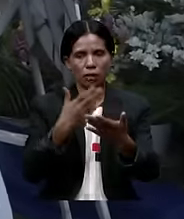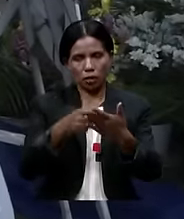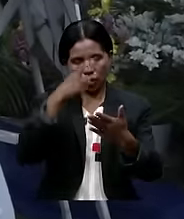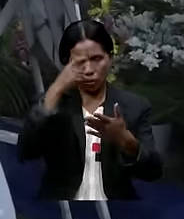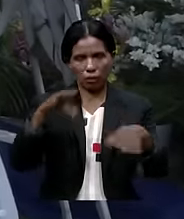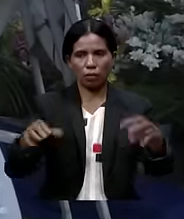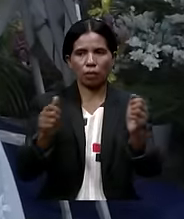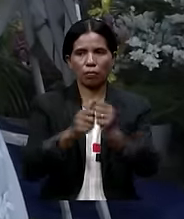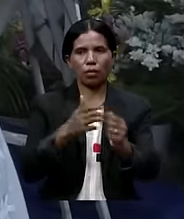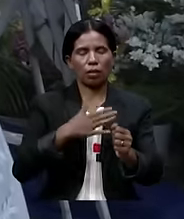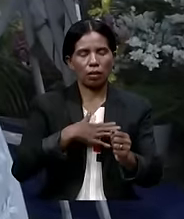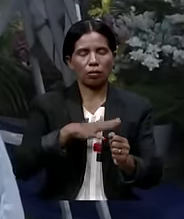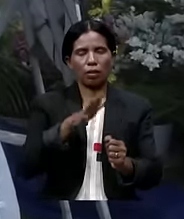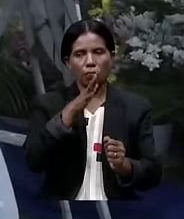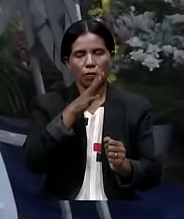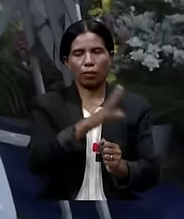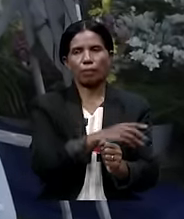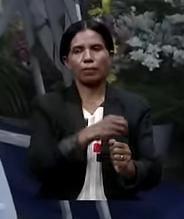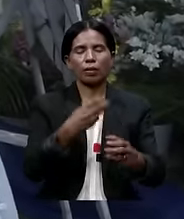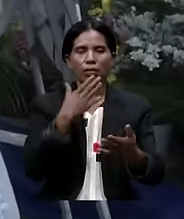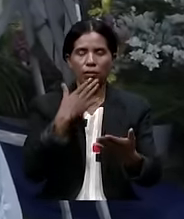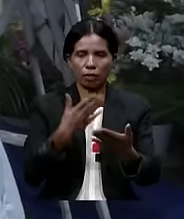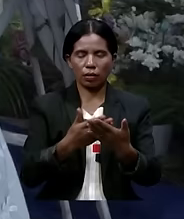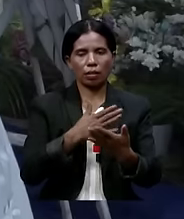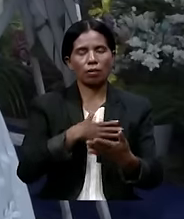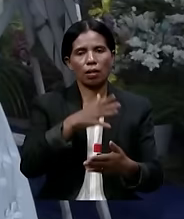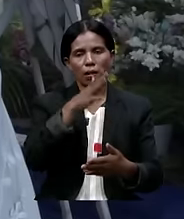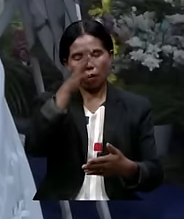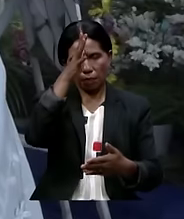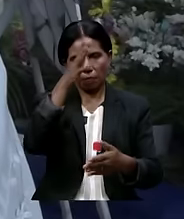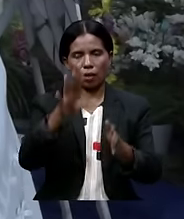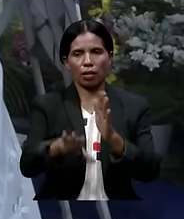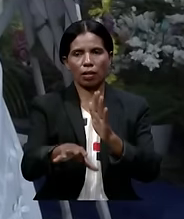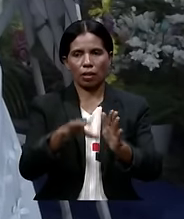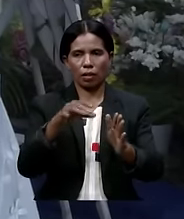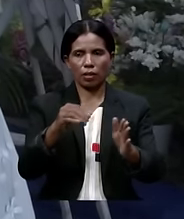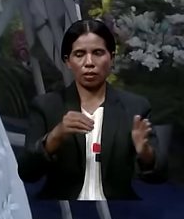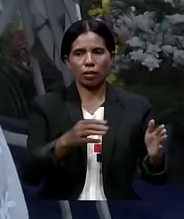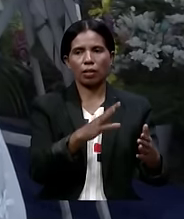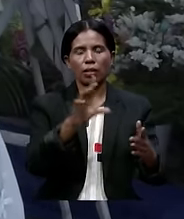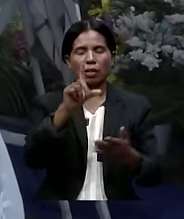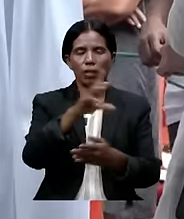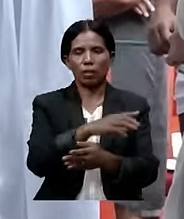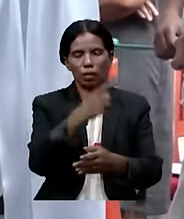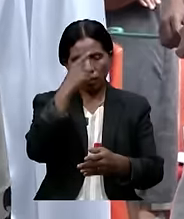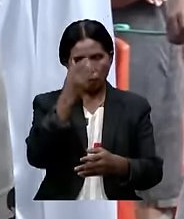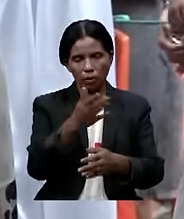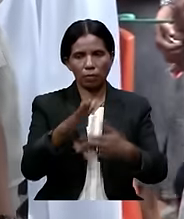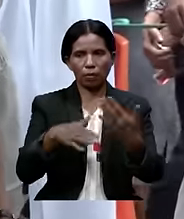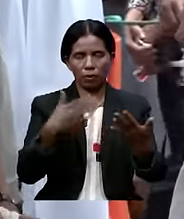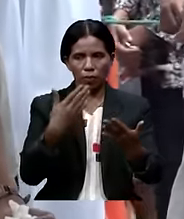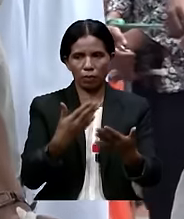servisu hamutu hau ne amang. Ne be mak susesu ne be hau ne amang hetang, hudi hetang, or Ordem de Timor, também Itabotsira Hotu